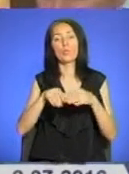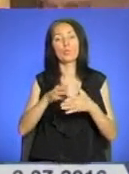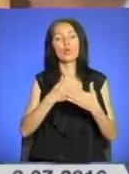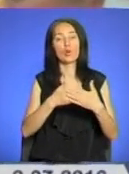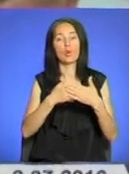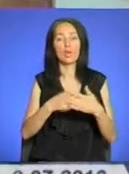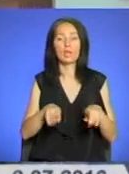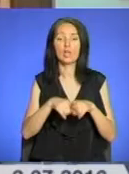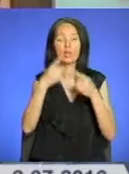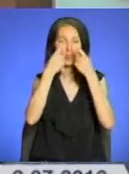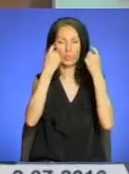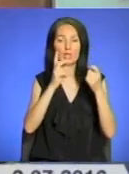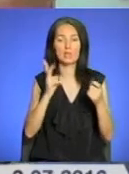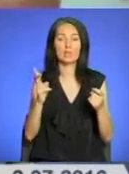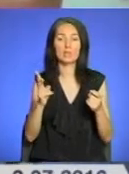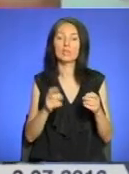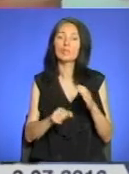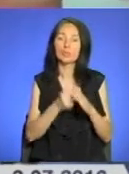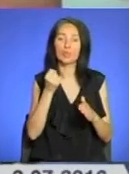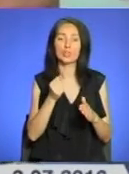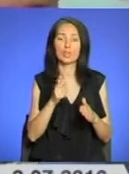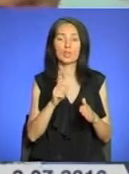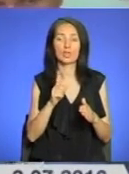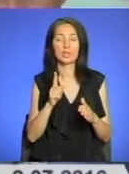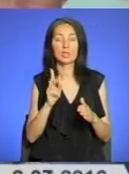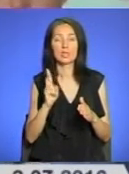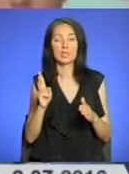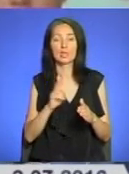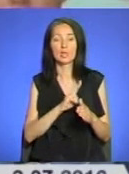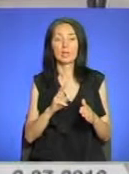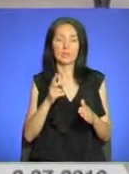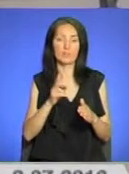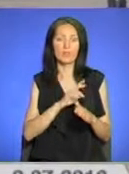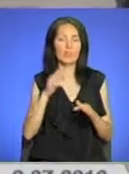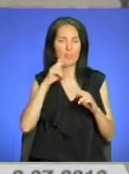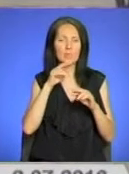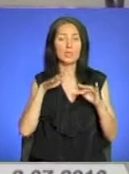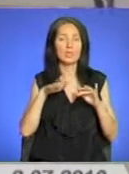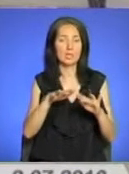але попередить якісь злочини, якісь неправомірні дії.